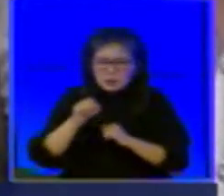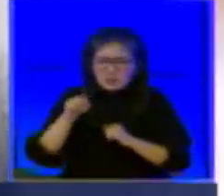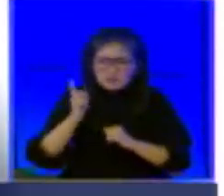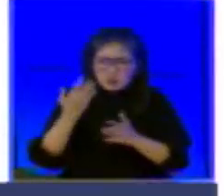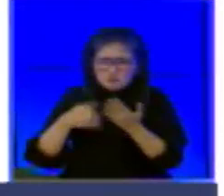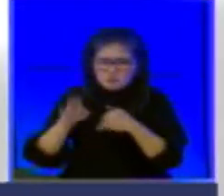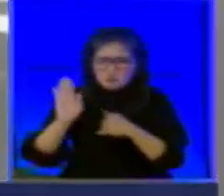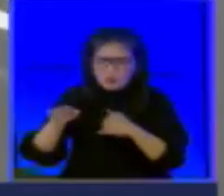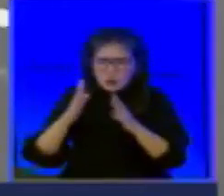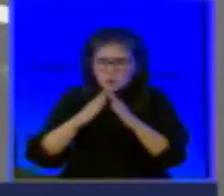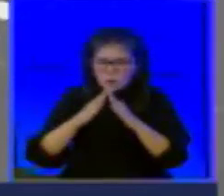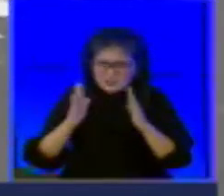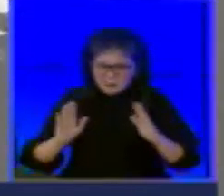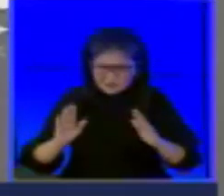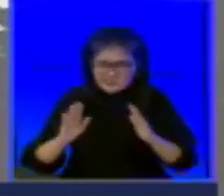ke rumah masing-masing.